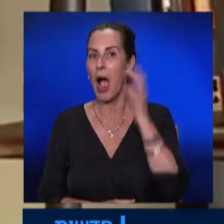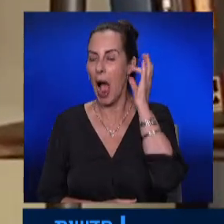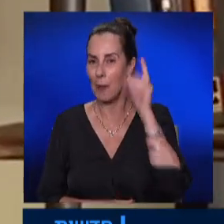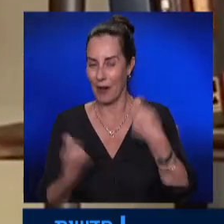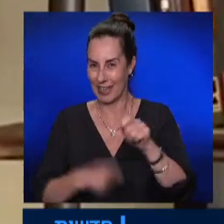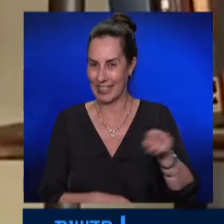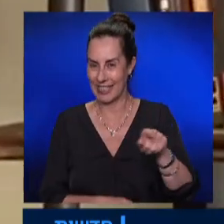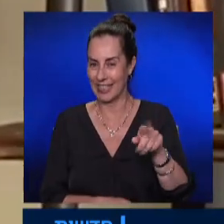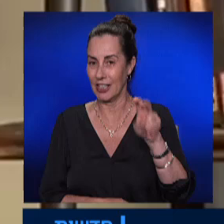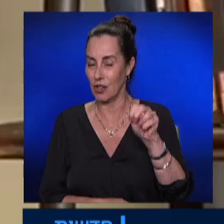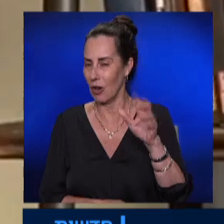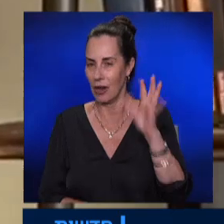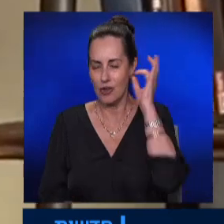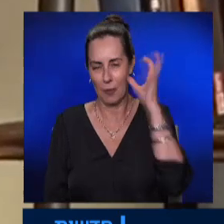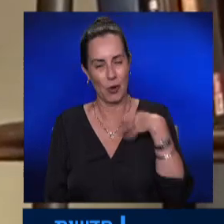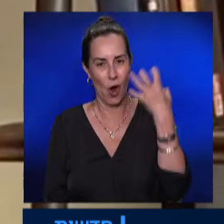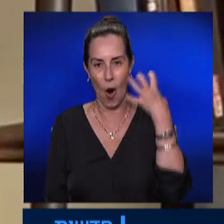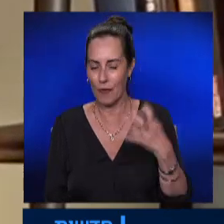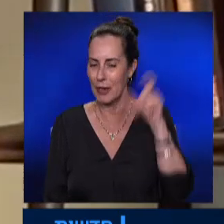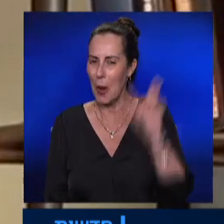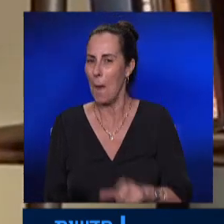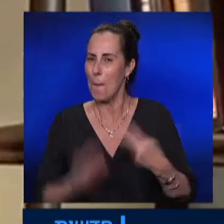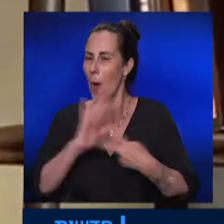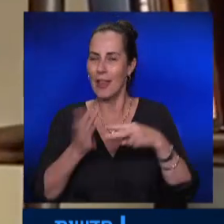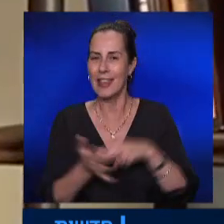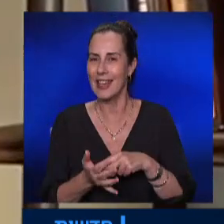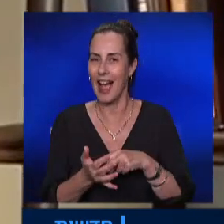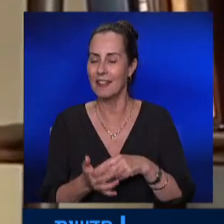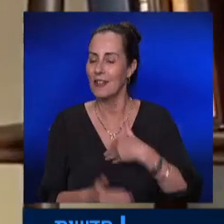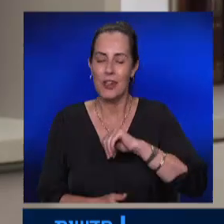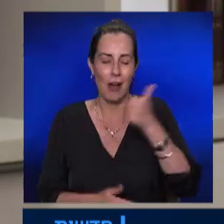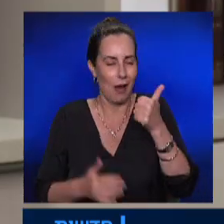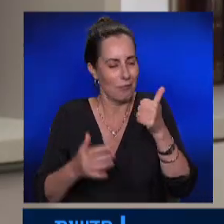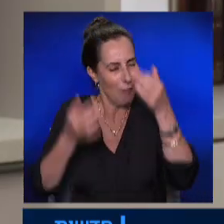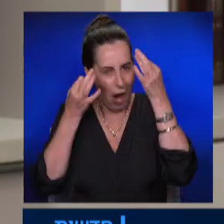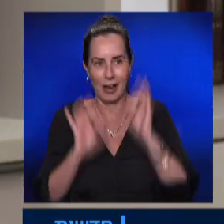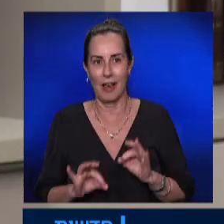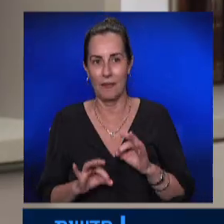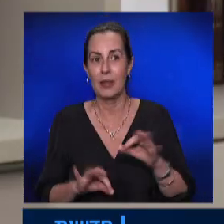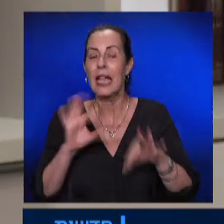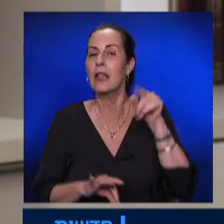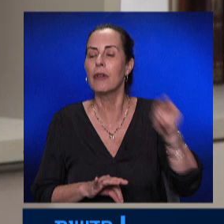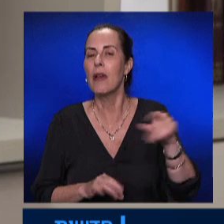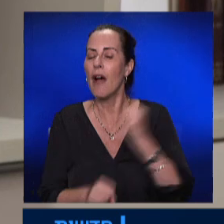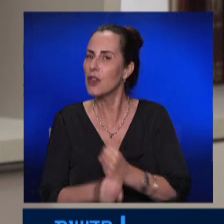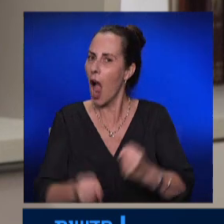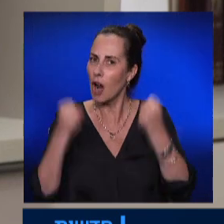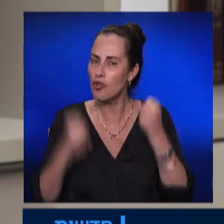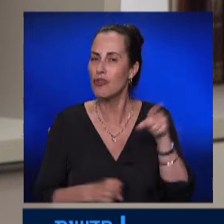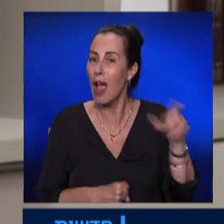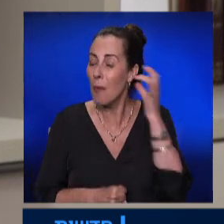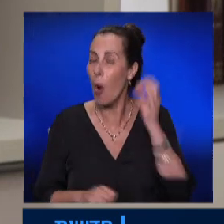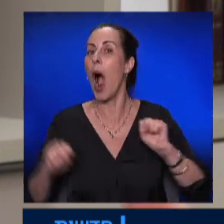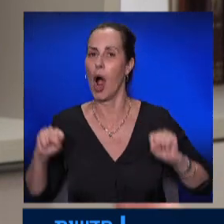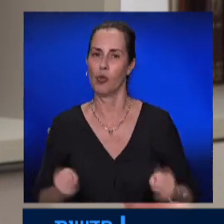לזימי, אישה שאני מאוד מאוד אוהבת ופוליטיקאית שאני הכי מעריכה. נבחרה כי היא עבדה קשה והיא